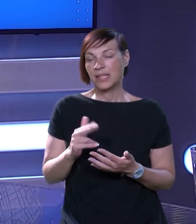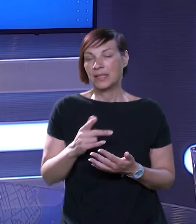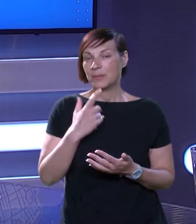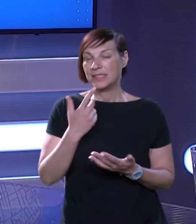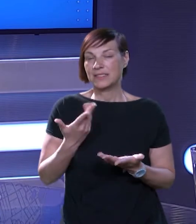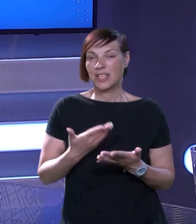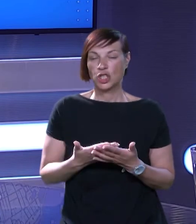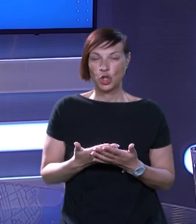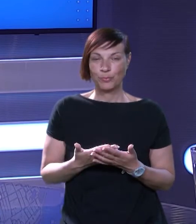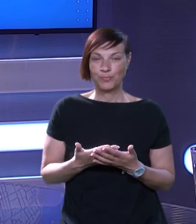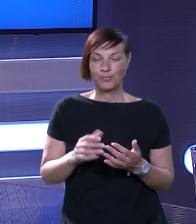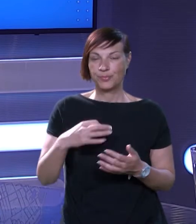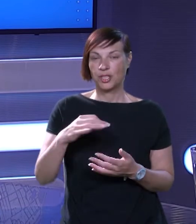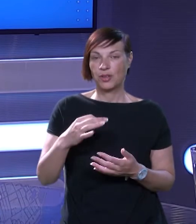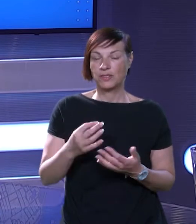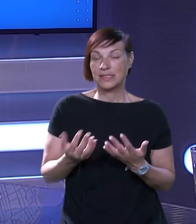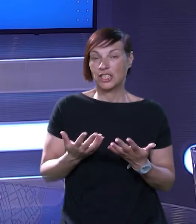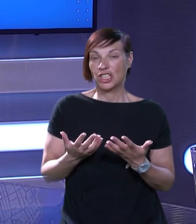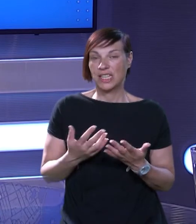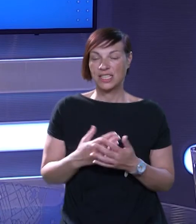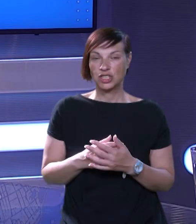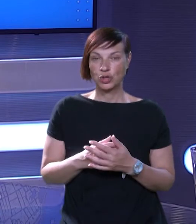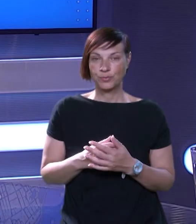svak, ali ovisno gdje su.